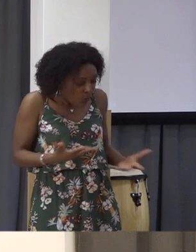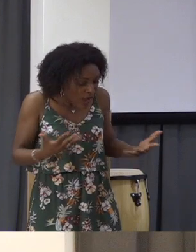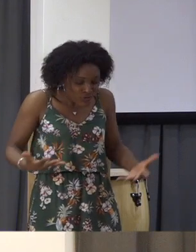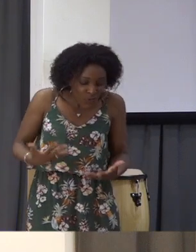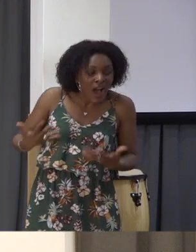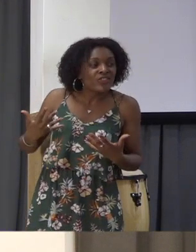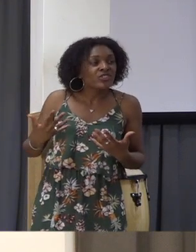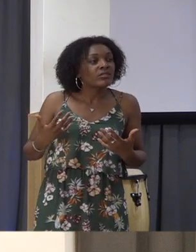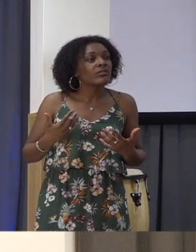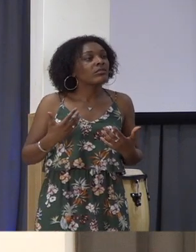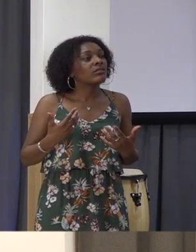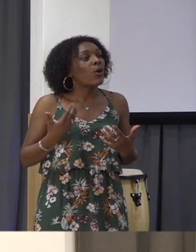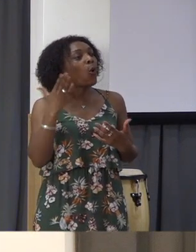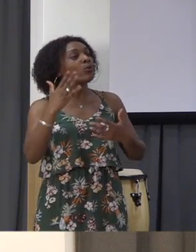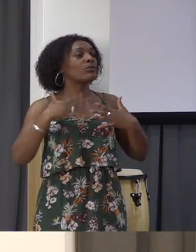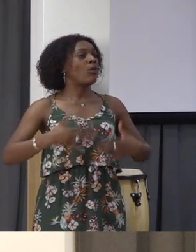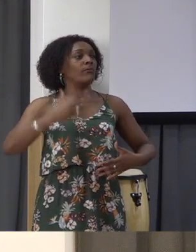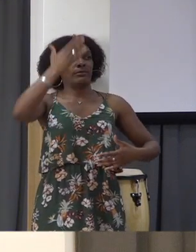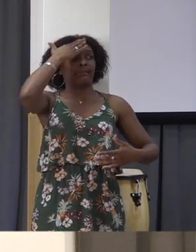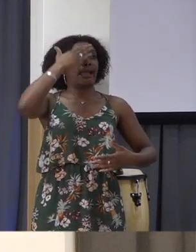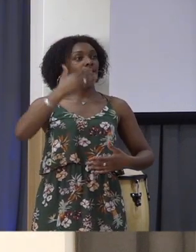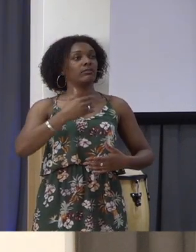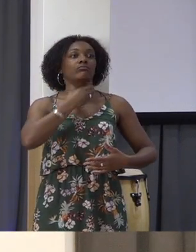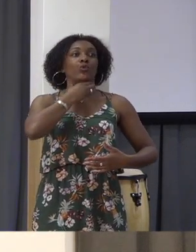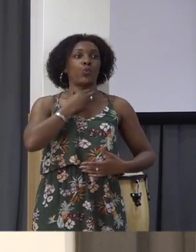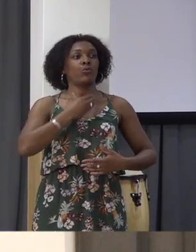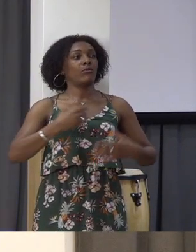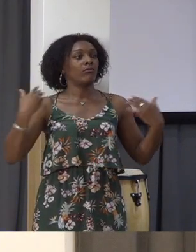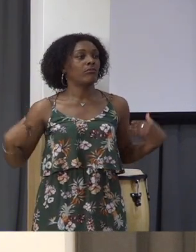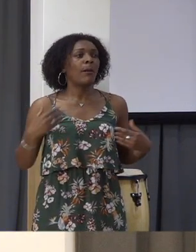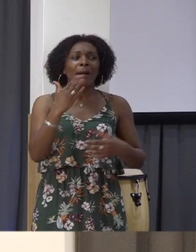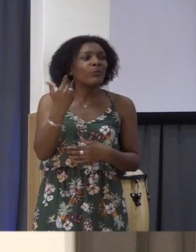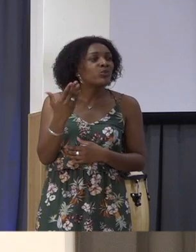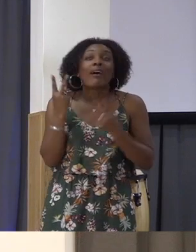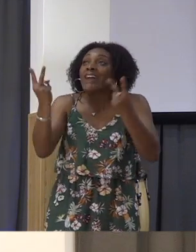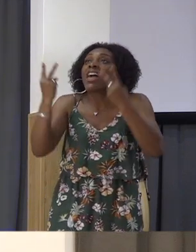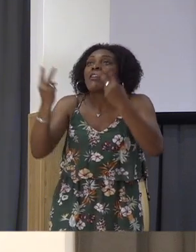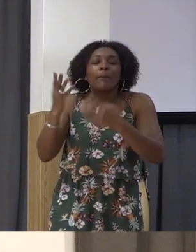tandis que ceux qui sont honnêtes ou honorables n'en ont pas besoin.